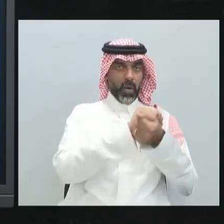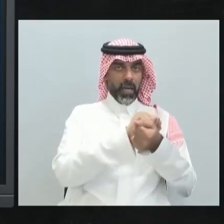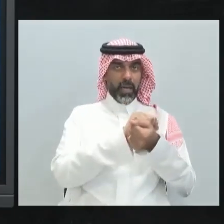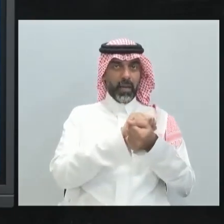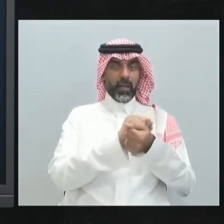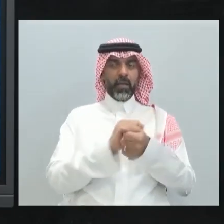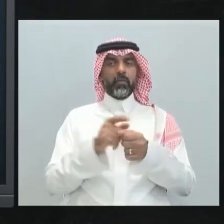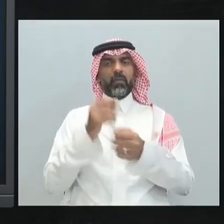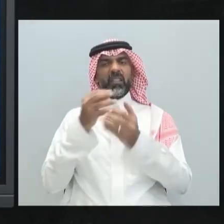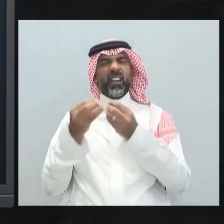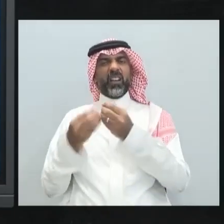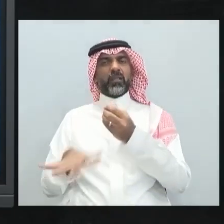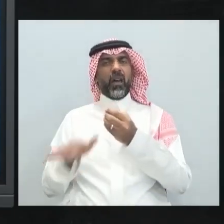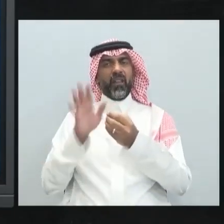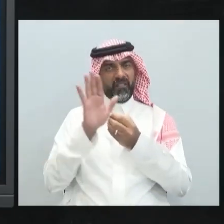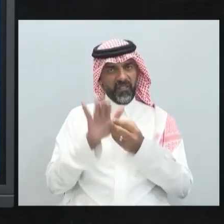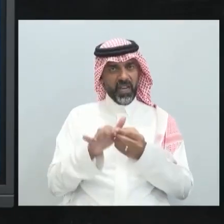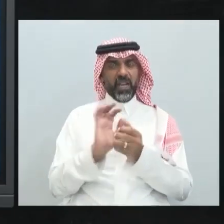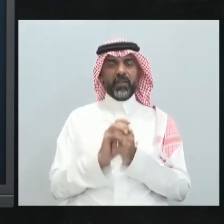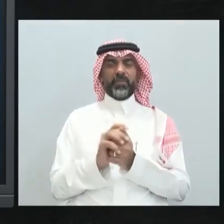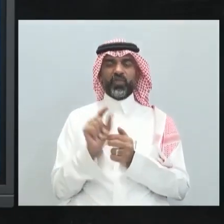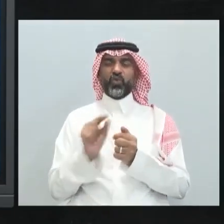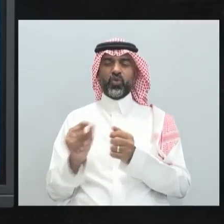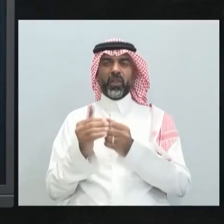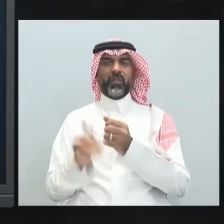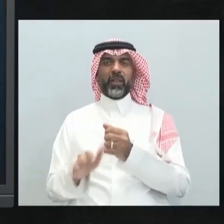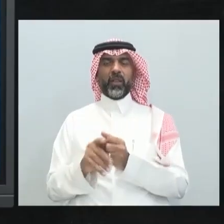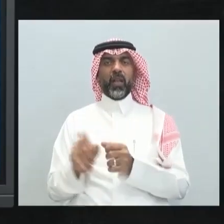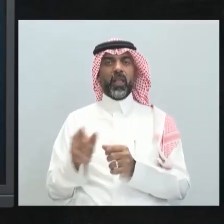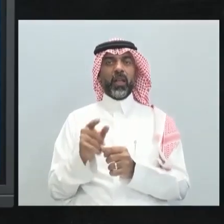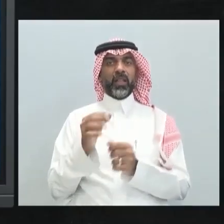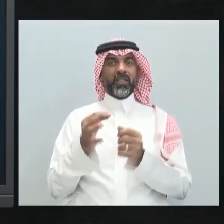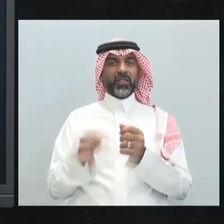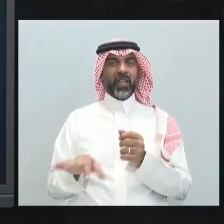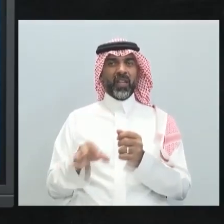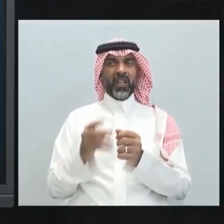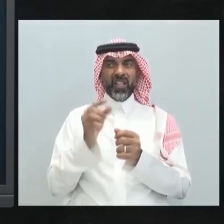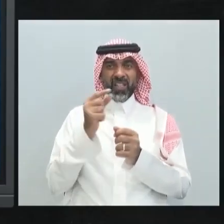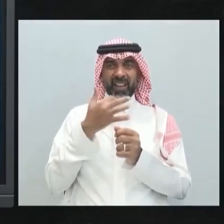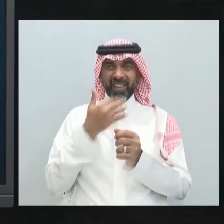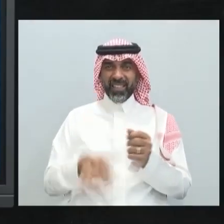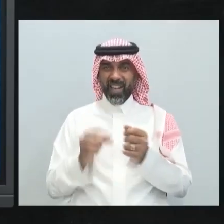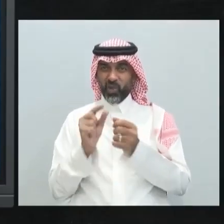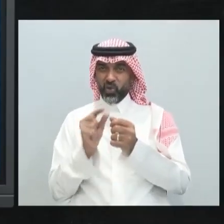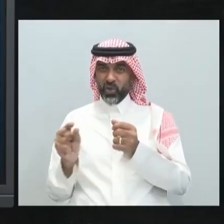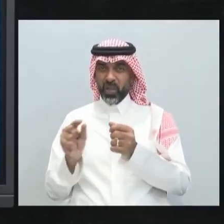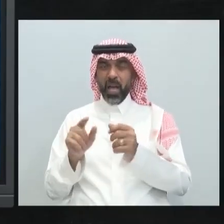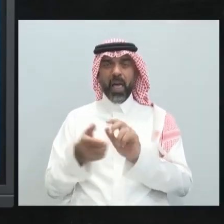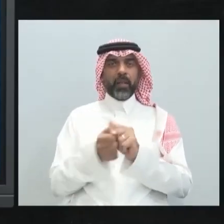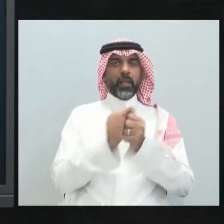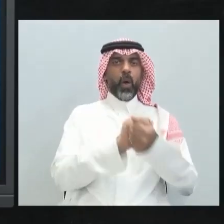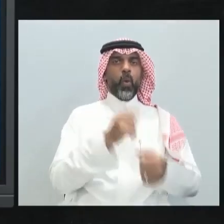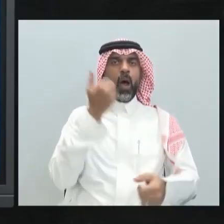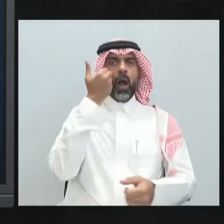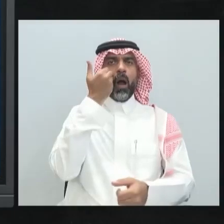نفقد جزء من هذه الطاقه وهذه الطاقه المفقوده سوف تتحول على شكل حراره اذا عند التحول من شكل الى اخر في